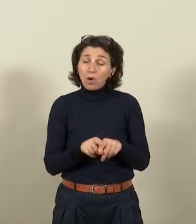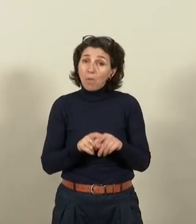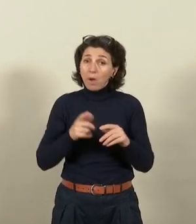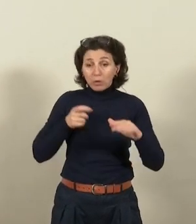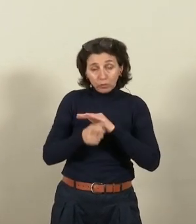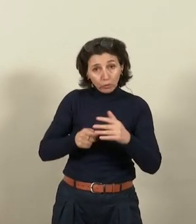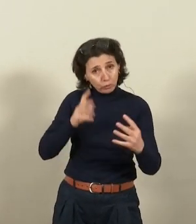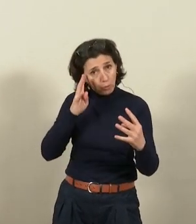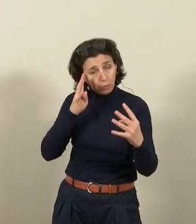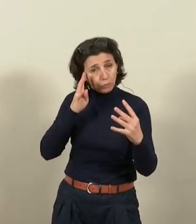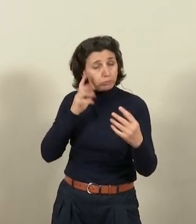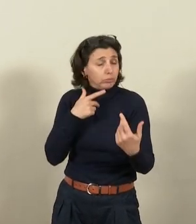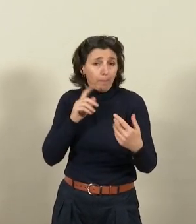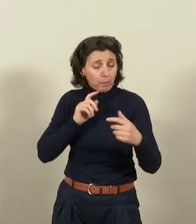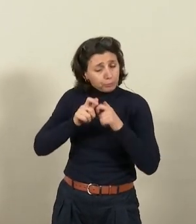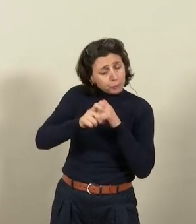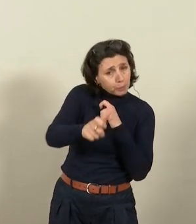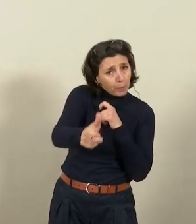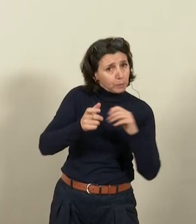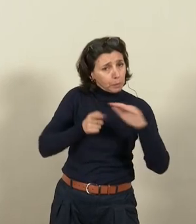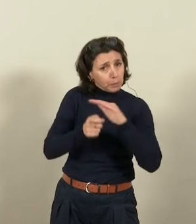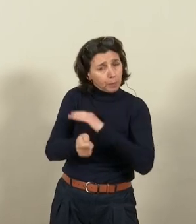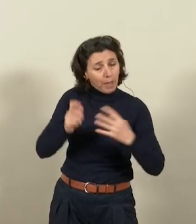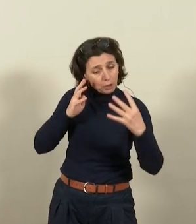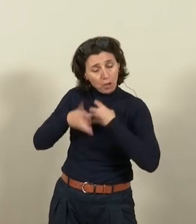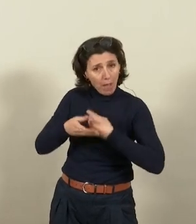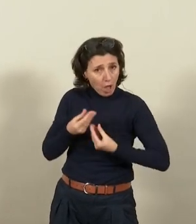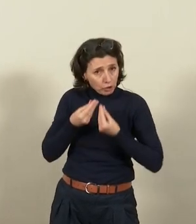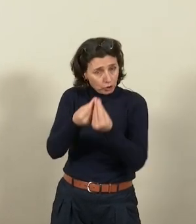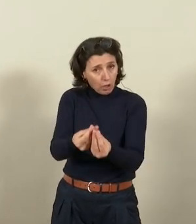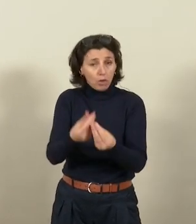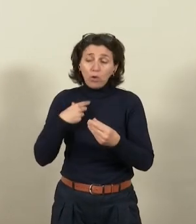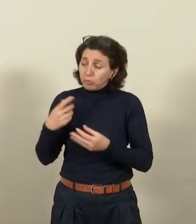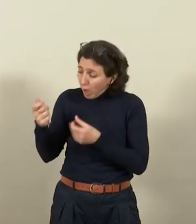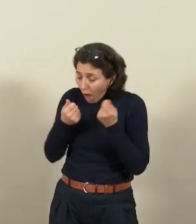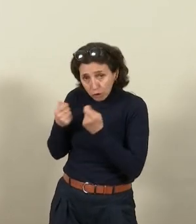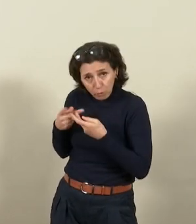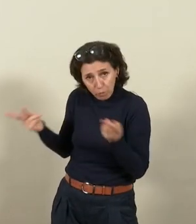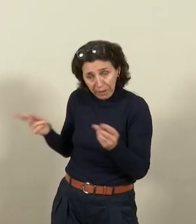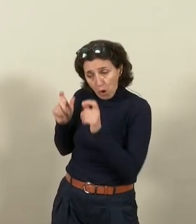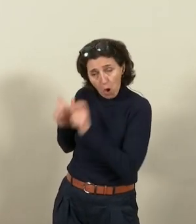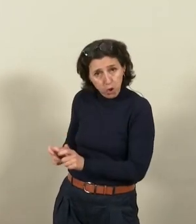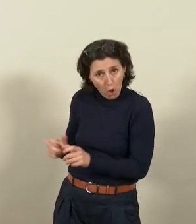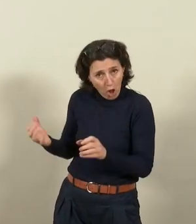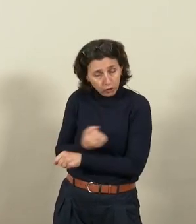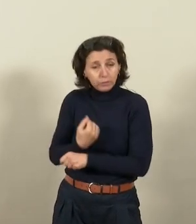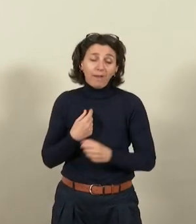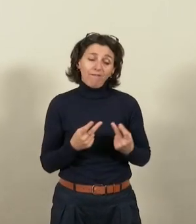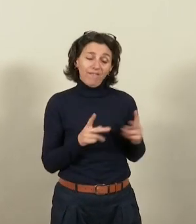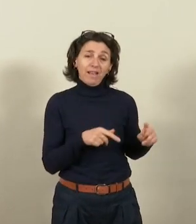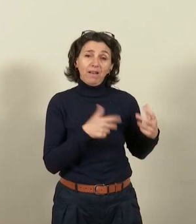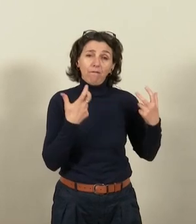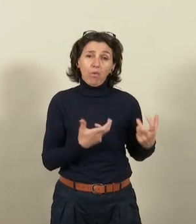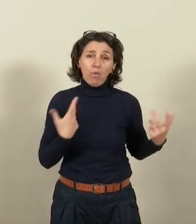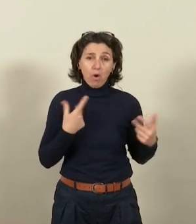subventions et de permettre l'exercice d'un pouvoir de contrôle des donniers publics la Ville souhaite préciser son fonctionnement et modifier sa